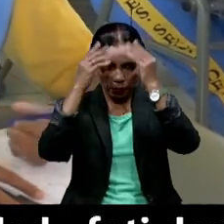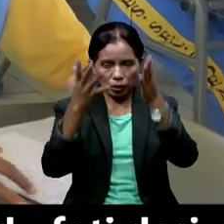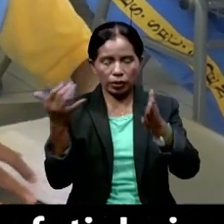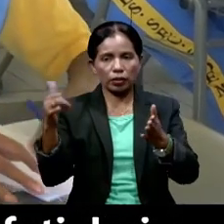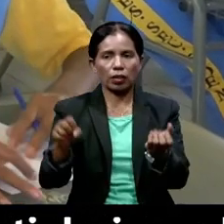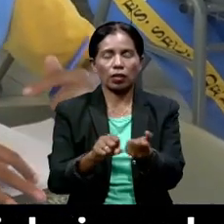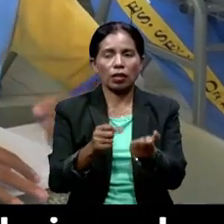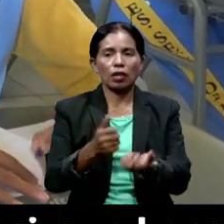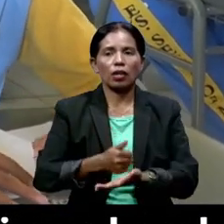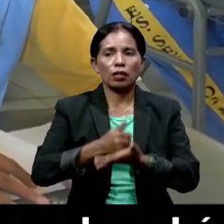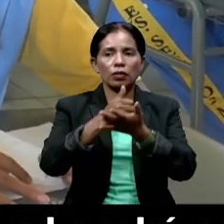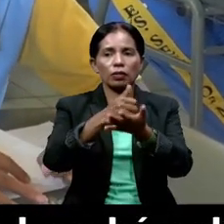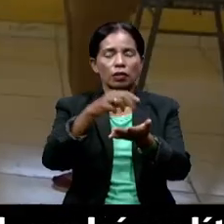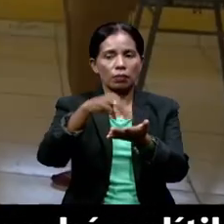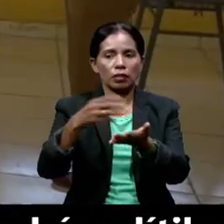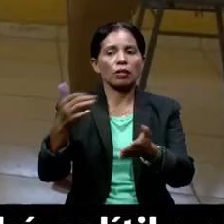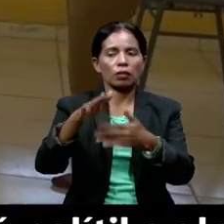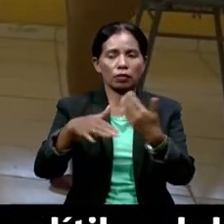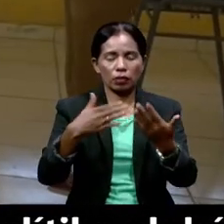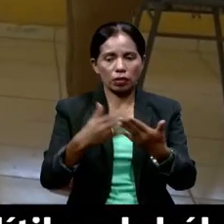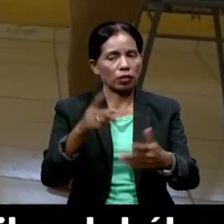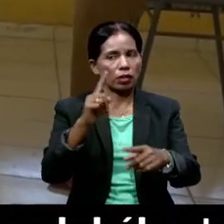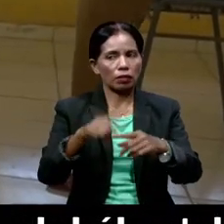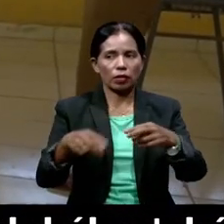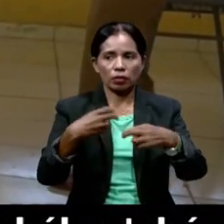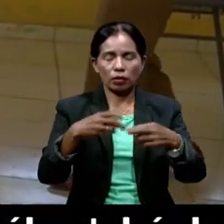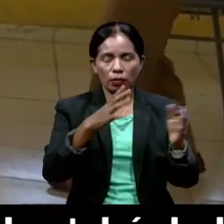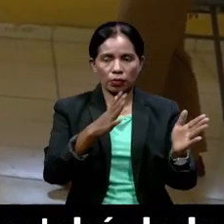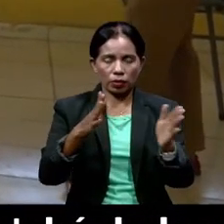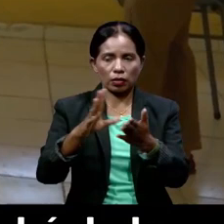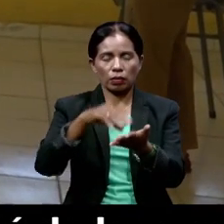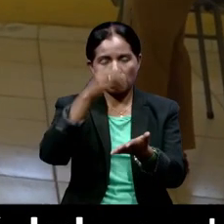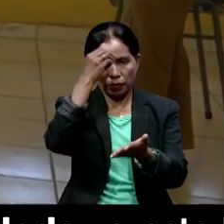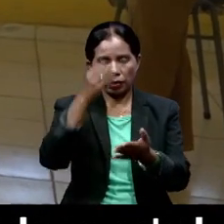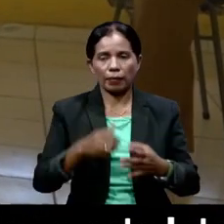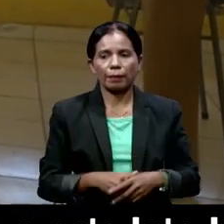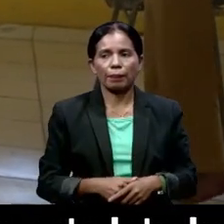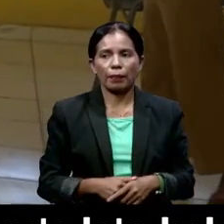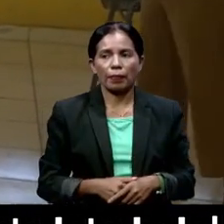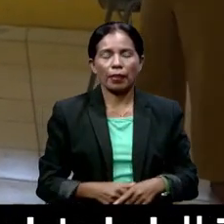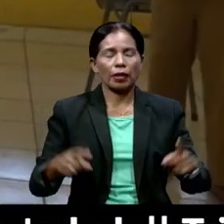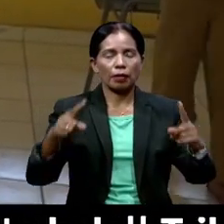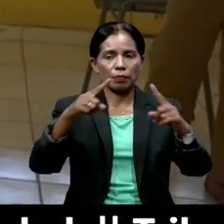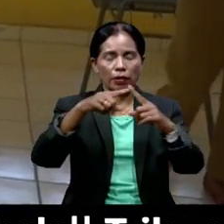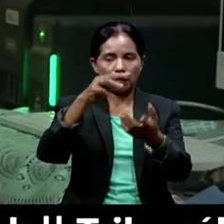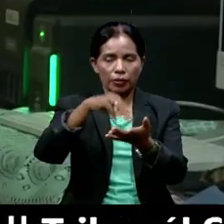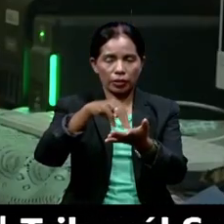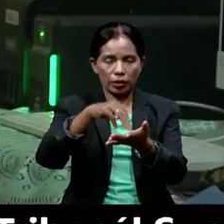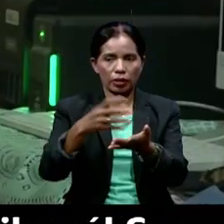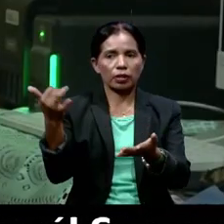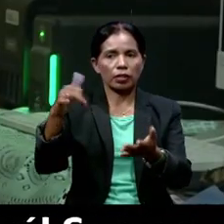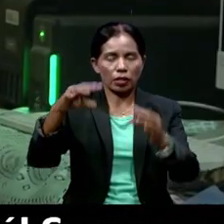apoya ho dihanorin hela materia sira lune labele dificulta proseso aprendizajen ba materia sira ne be maka profesor laia